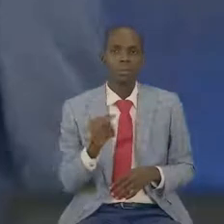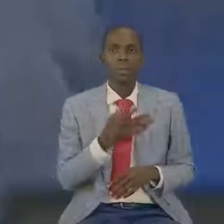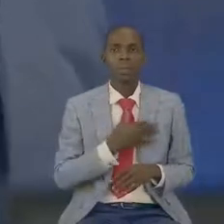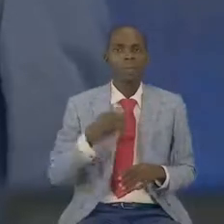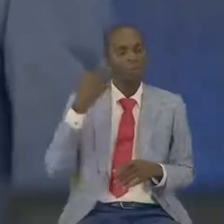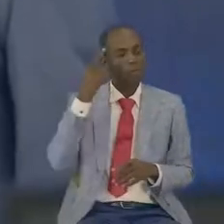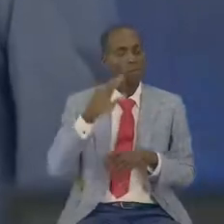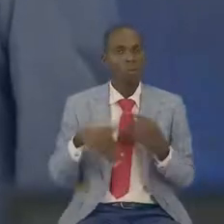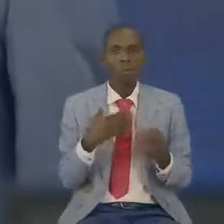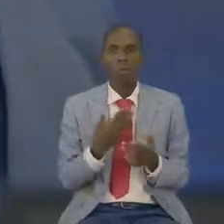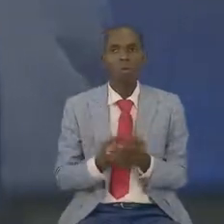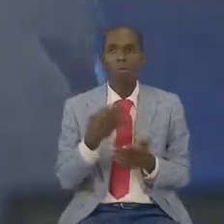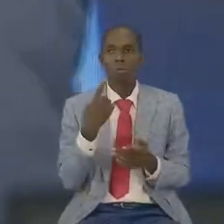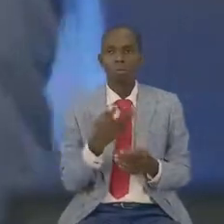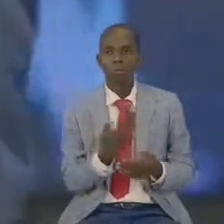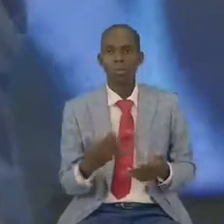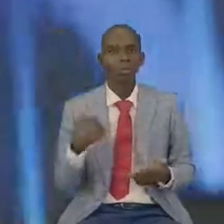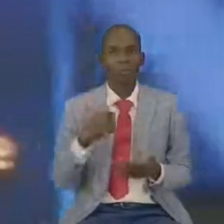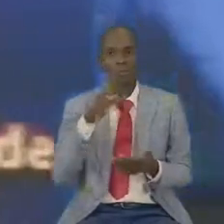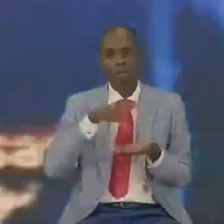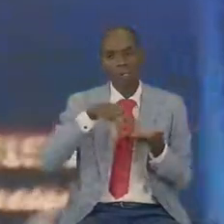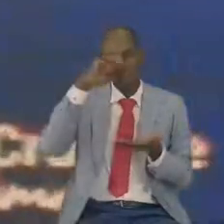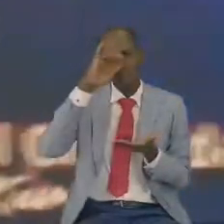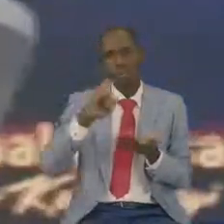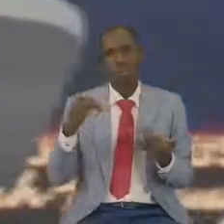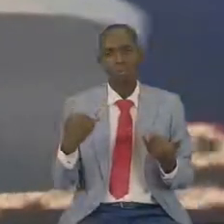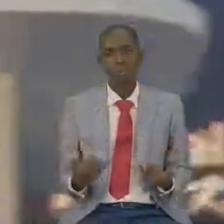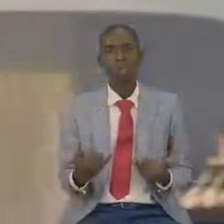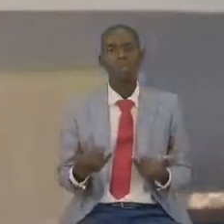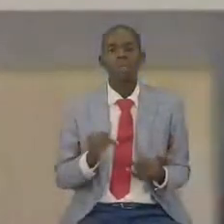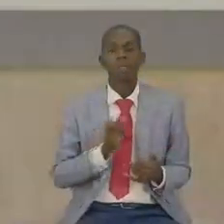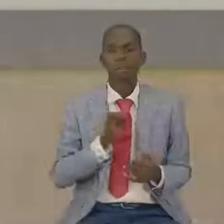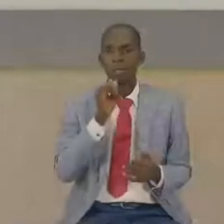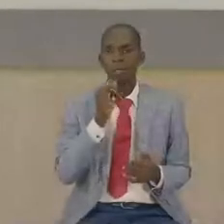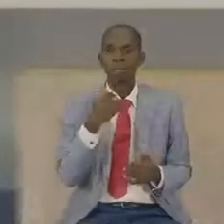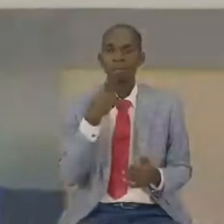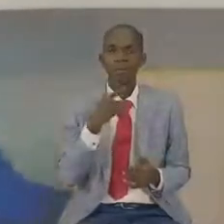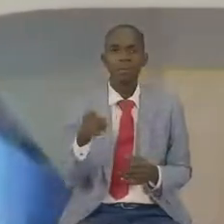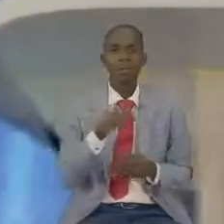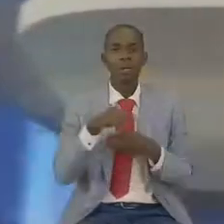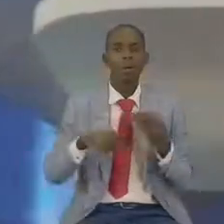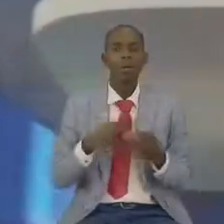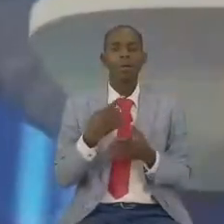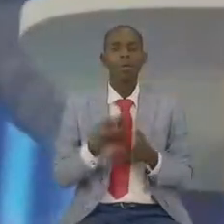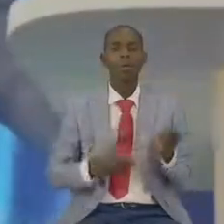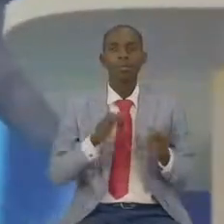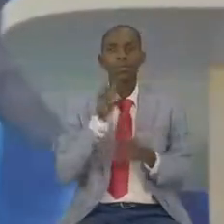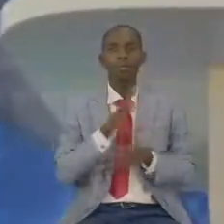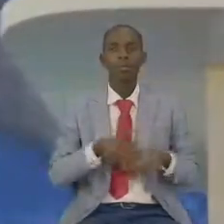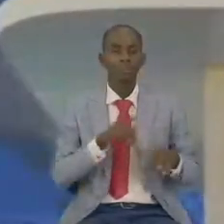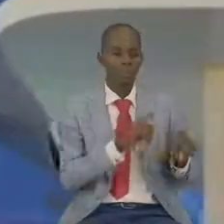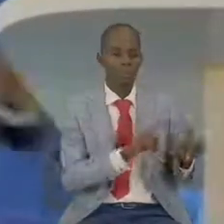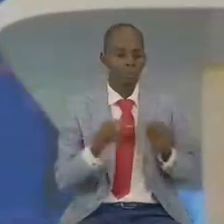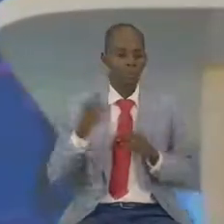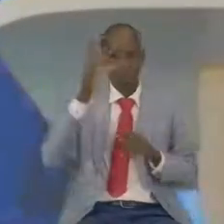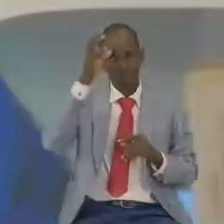toutes les délibérations que nous faisons. Et je vous ai parlé de ce à quoi on se réfère comme étant donc le concept